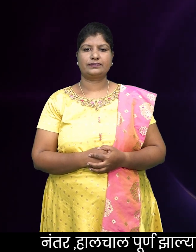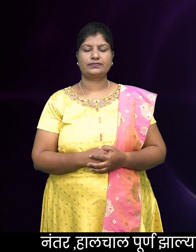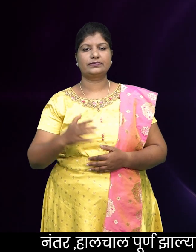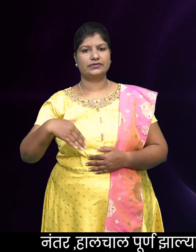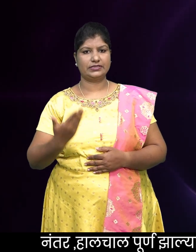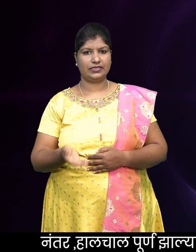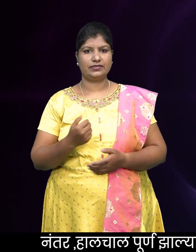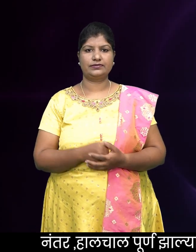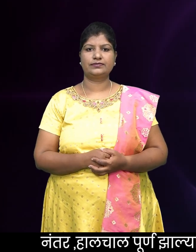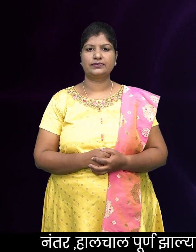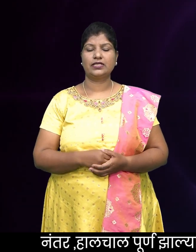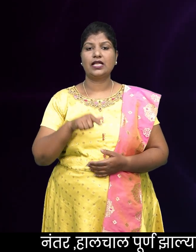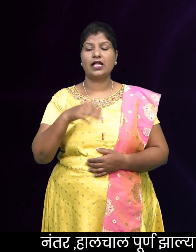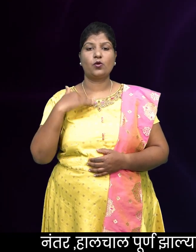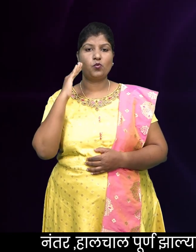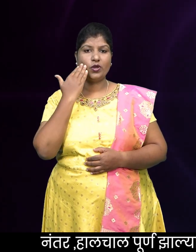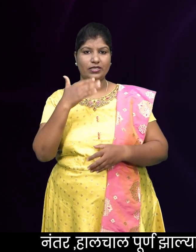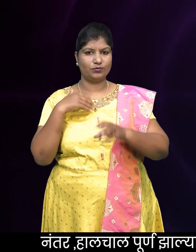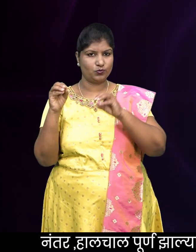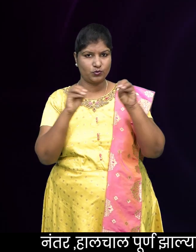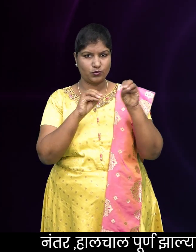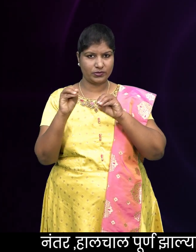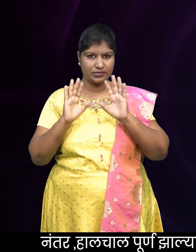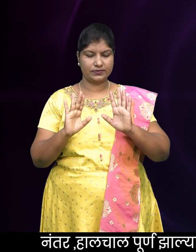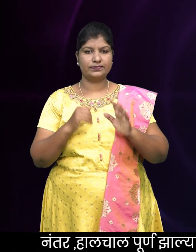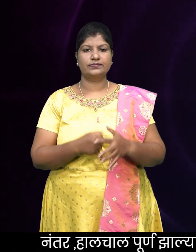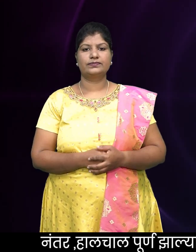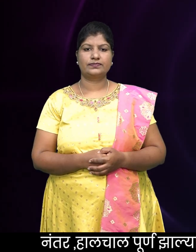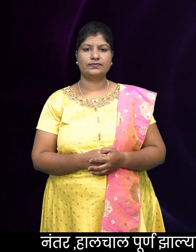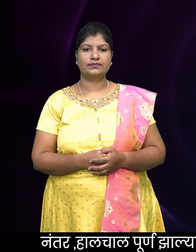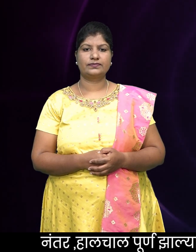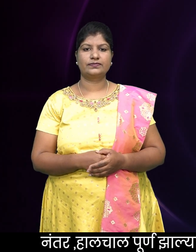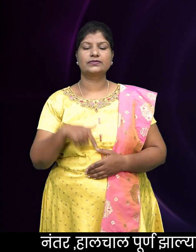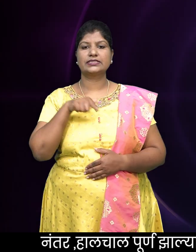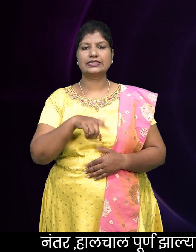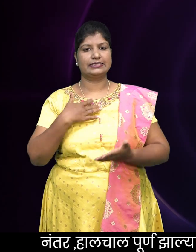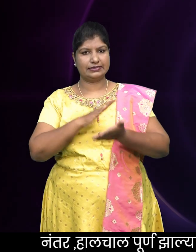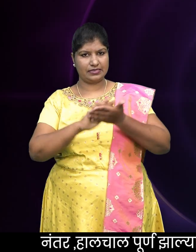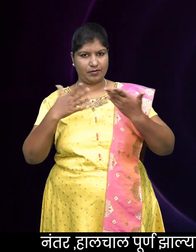नंतर हालचाल पूर्ण झाल्यावर फ्लेक्झर आणि एक्सटेन्सर एकाच सांध्यातील